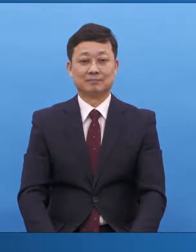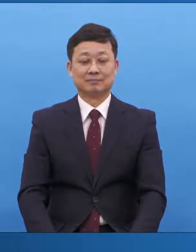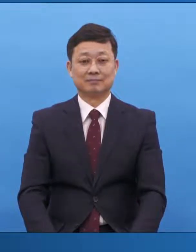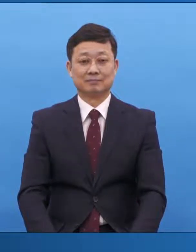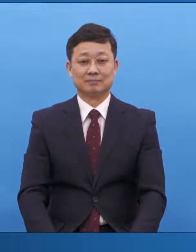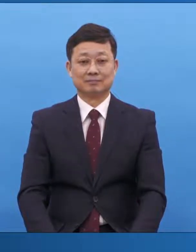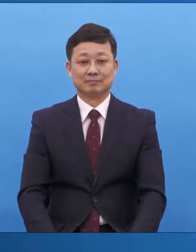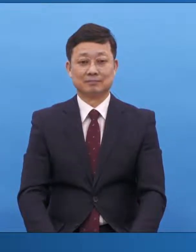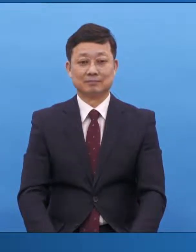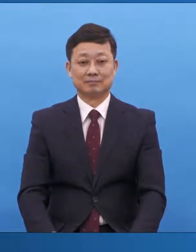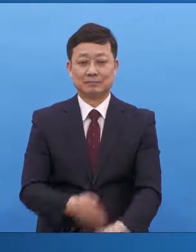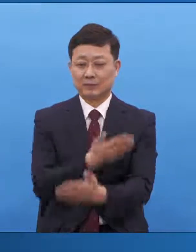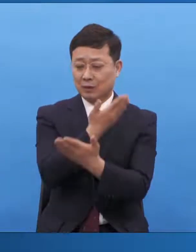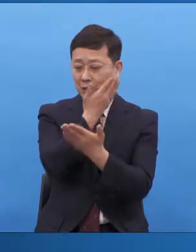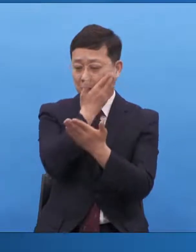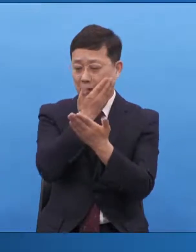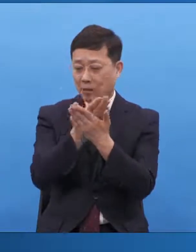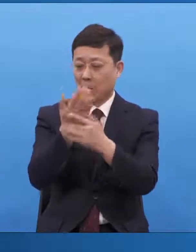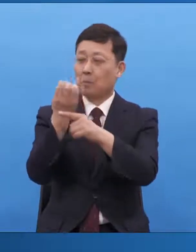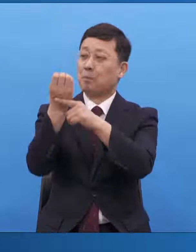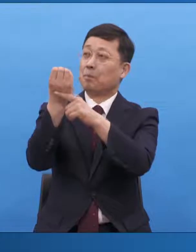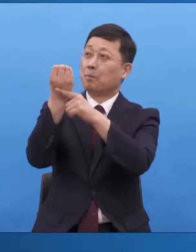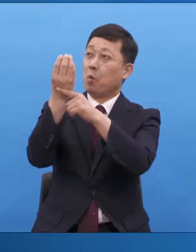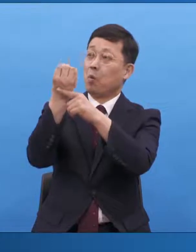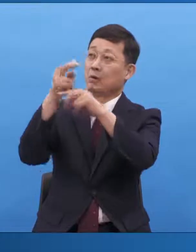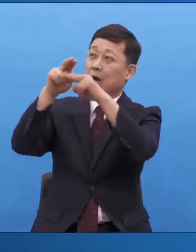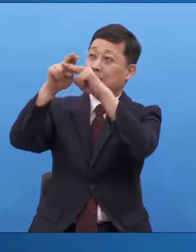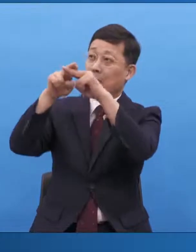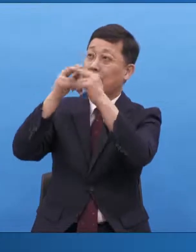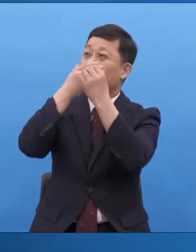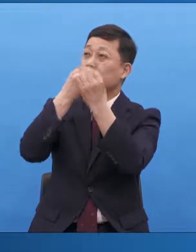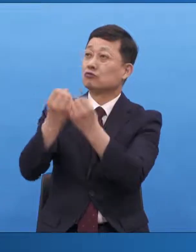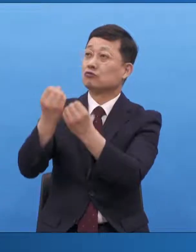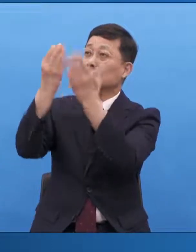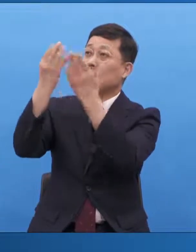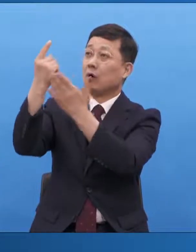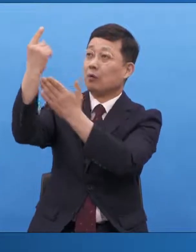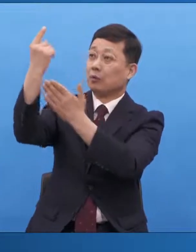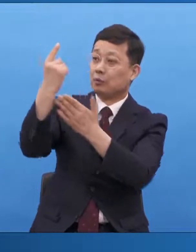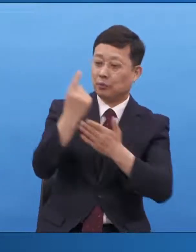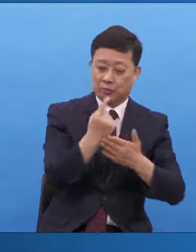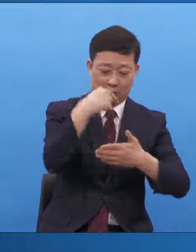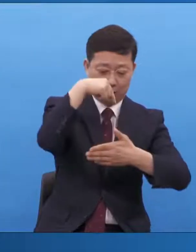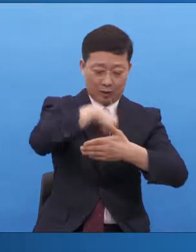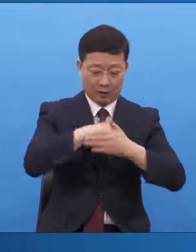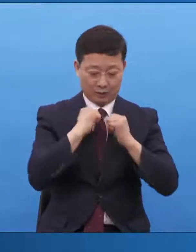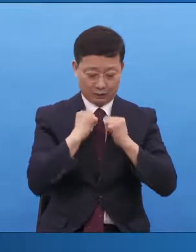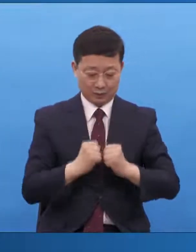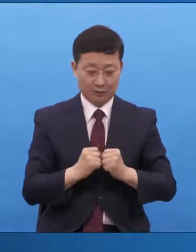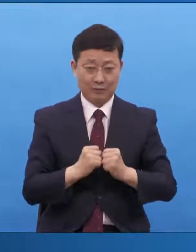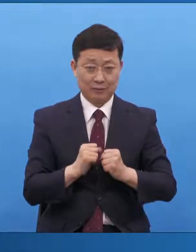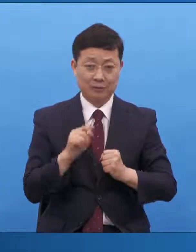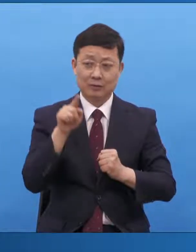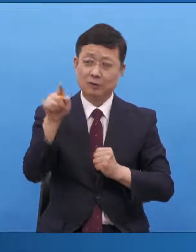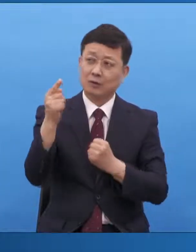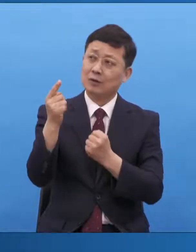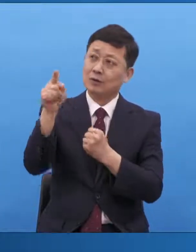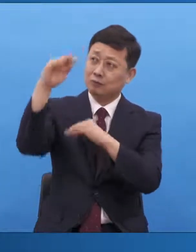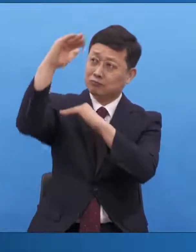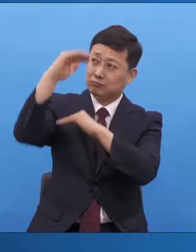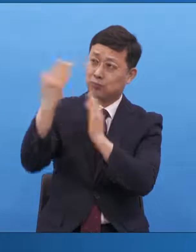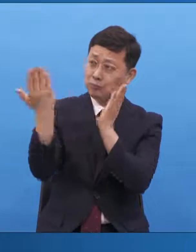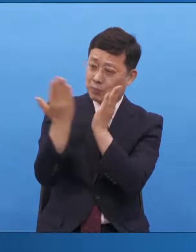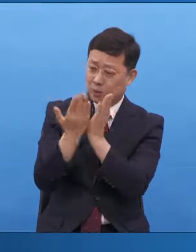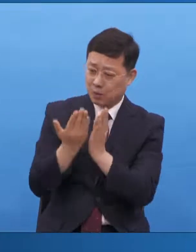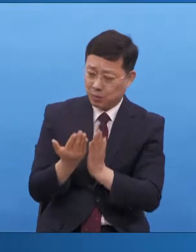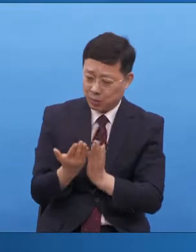happens? 보좌의 축복이 내게 임하고. The blessing of the throne comes upon me. 이보다 더 지금 이런 일이 벌어지고. There's nothing more important than this.